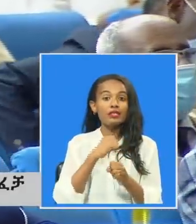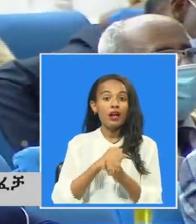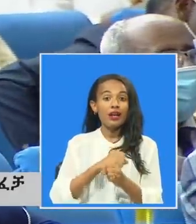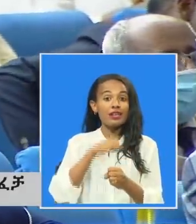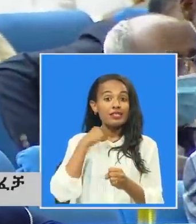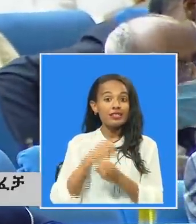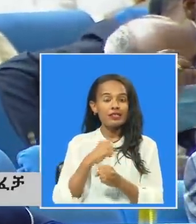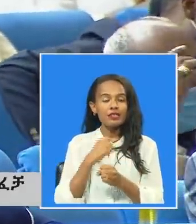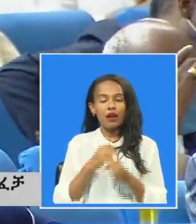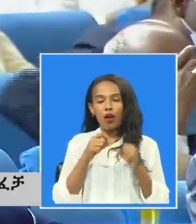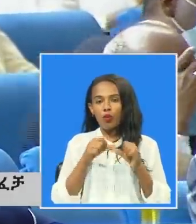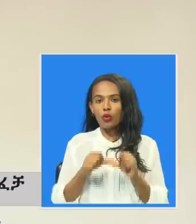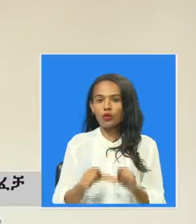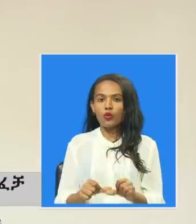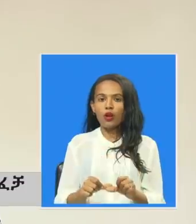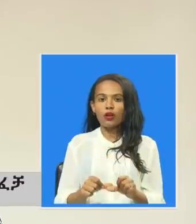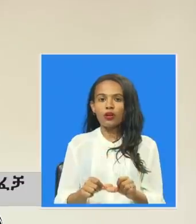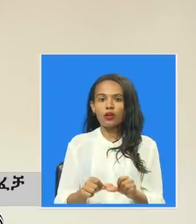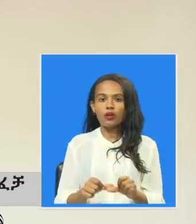ሲከናወን ቆይቷል።